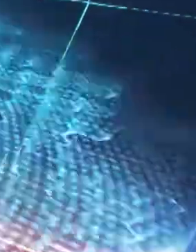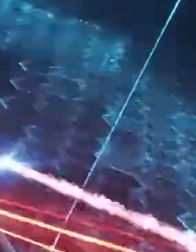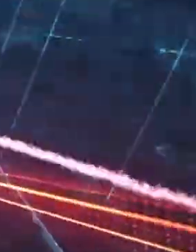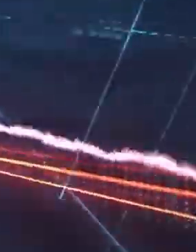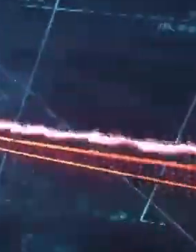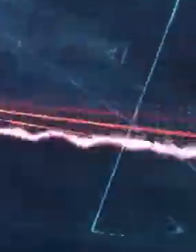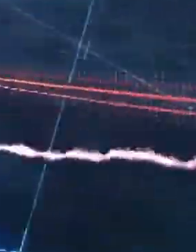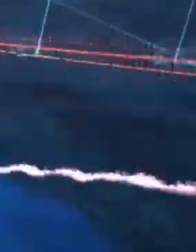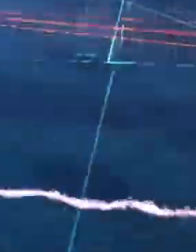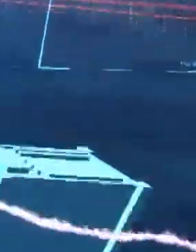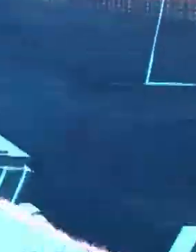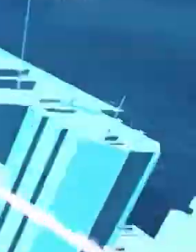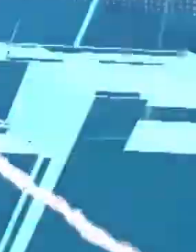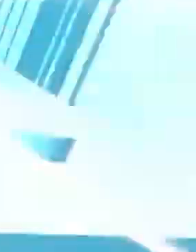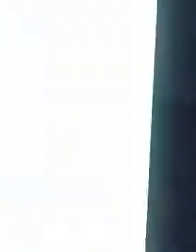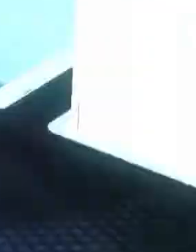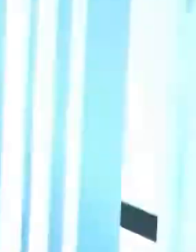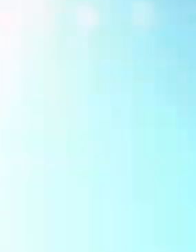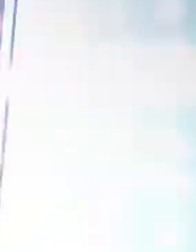아